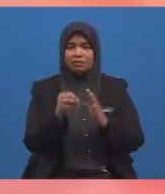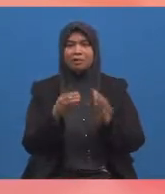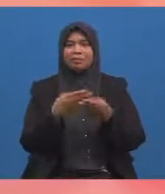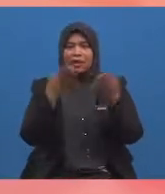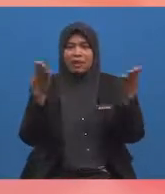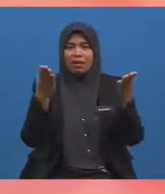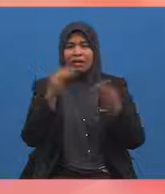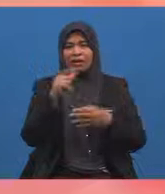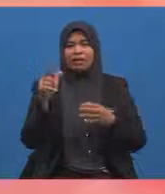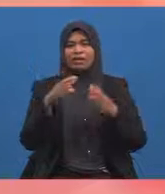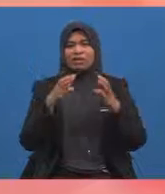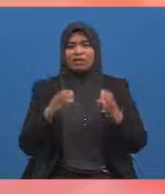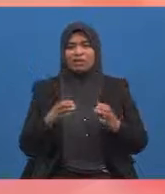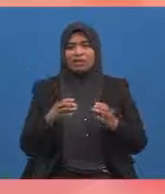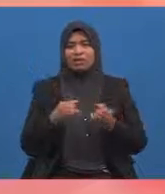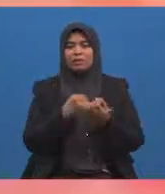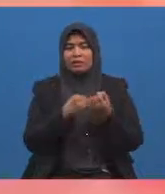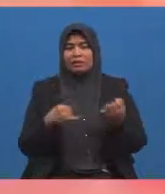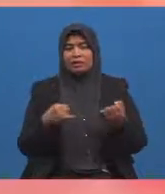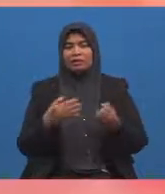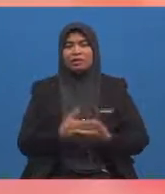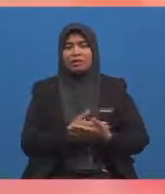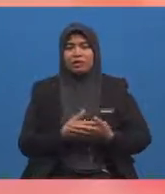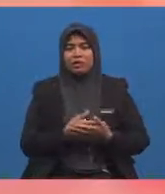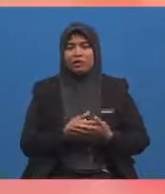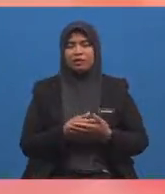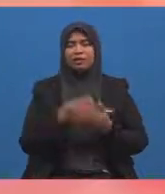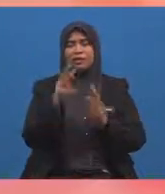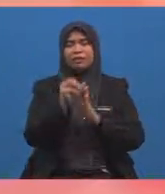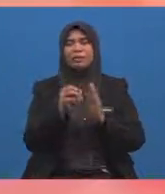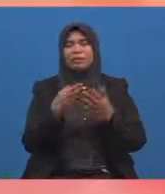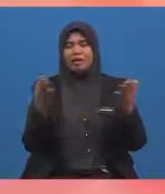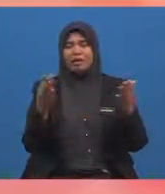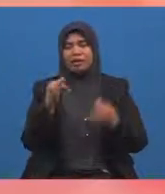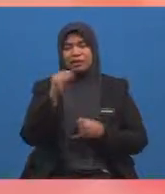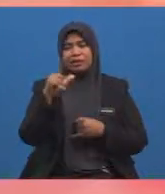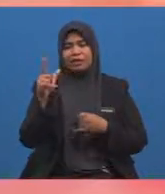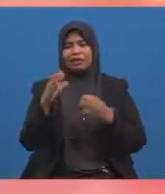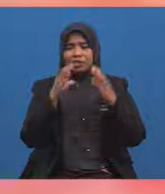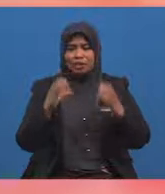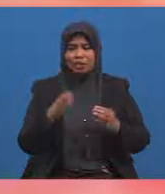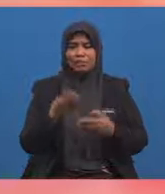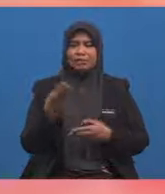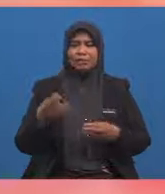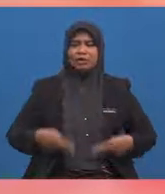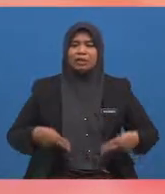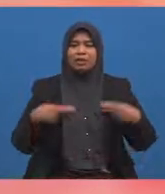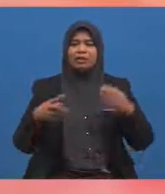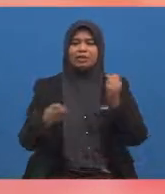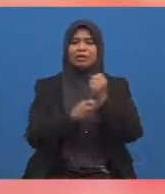membiak dengan melahirkan anak. Membiak ialah cara benda hidup